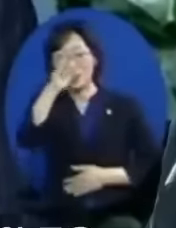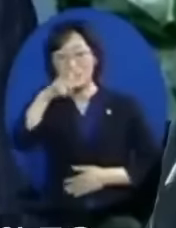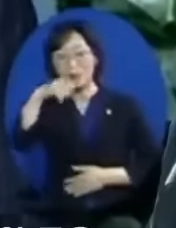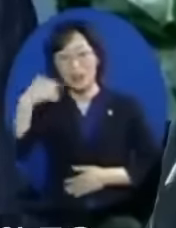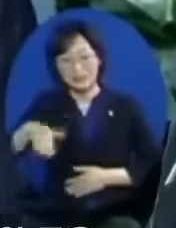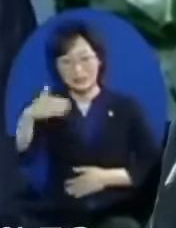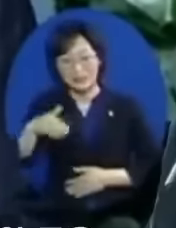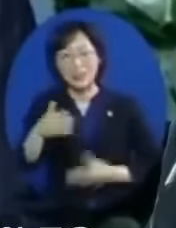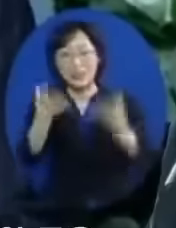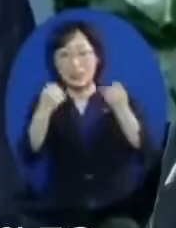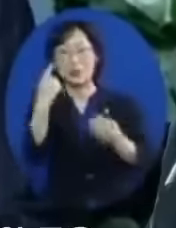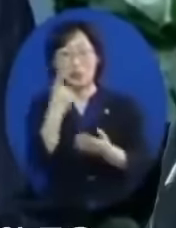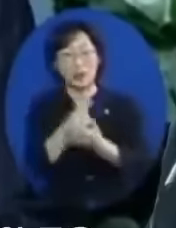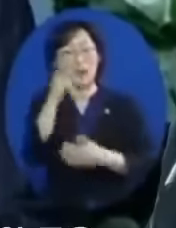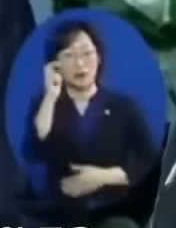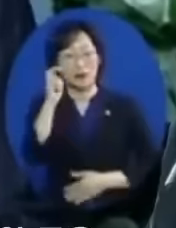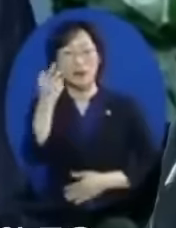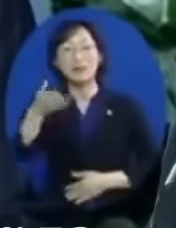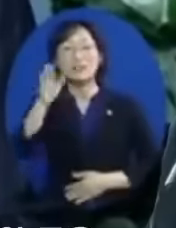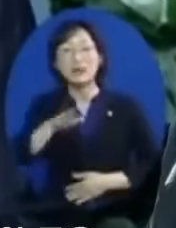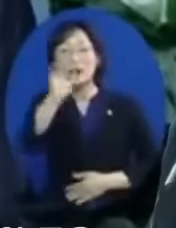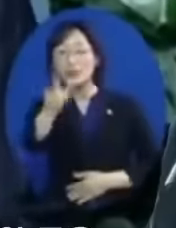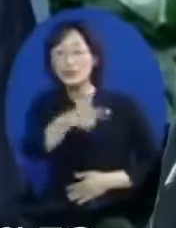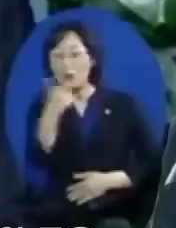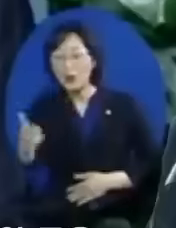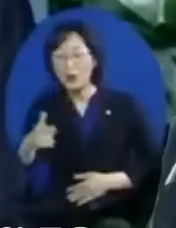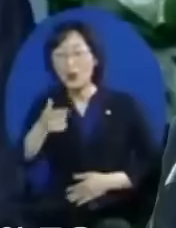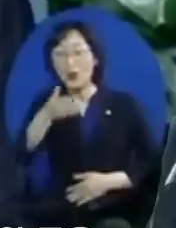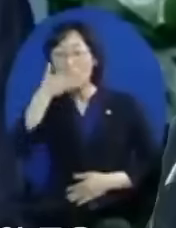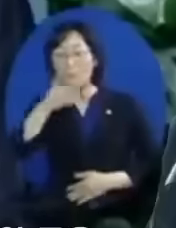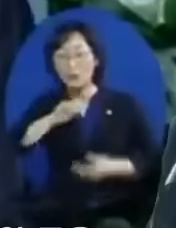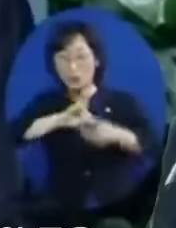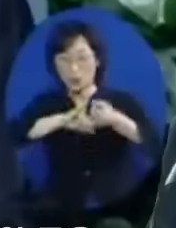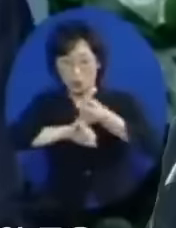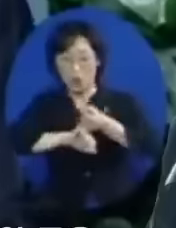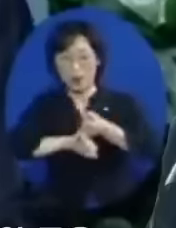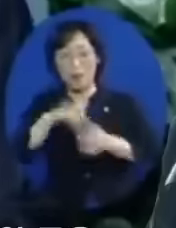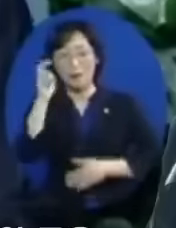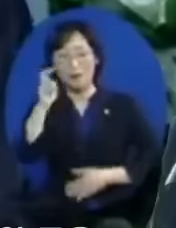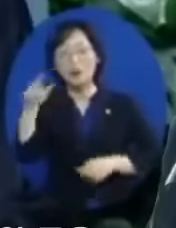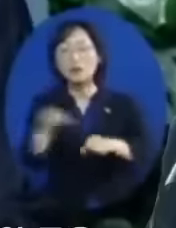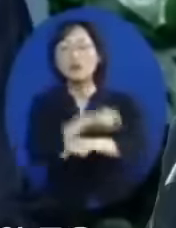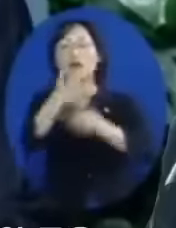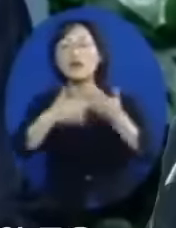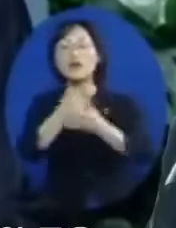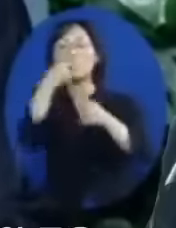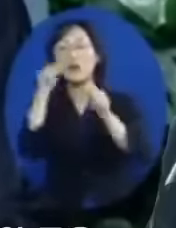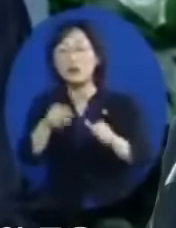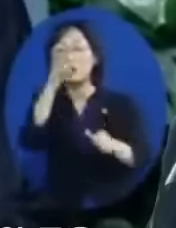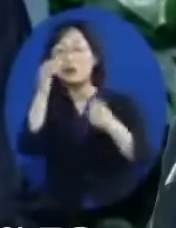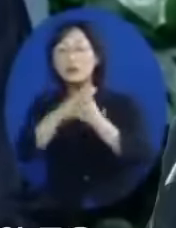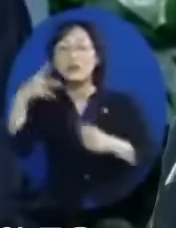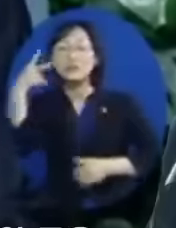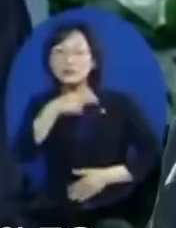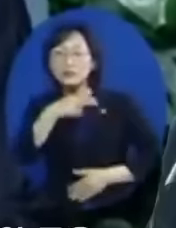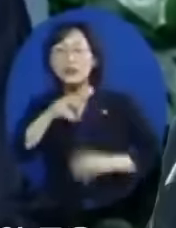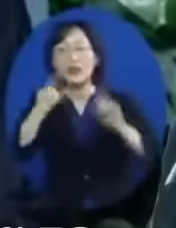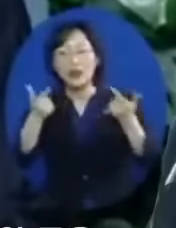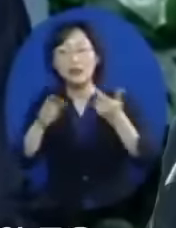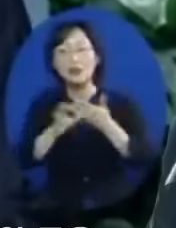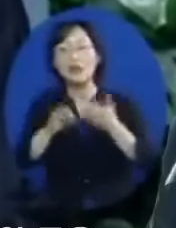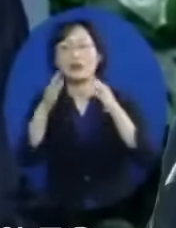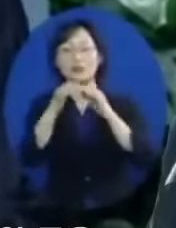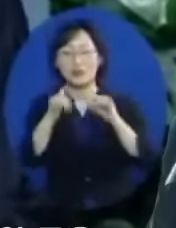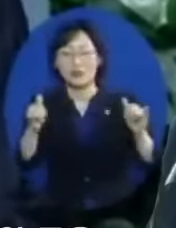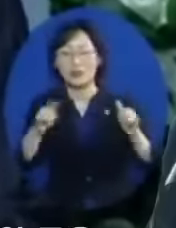드시고 오신 분도 계실지 모르겠지만 또 저녁은 꼭 드실 것입니다. 특별히 하나님 명령이 있어서 금식을 안 하는 이상